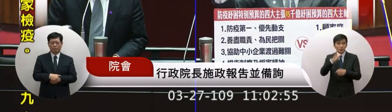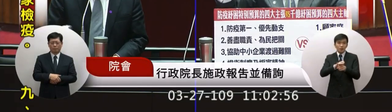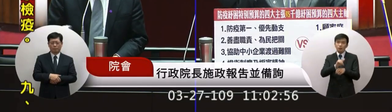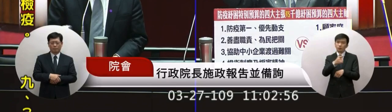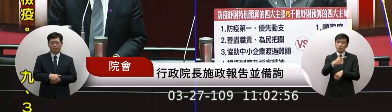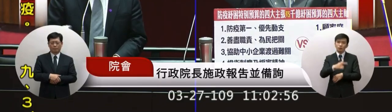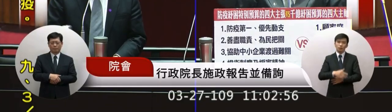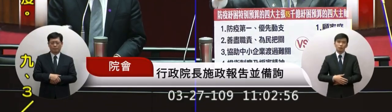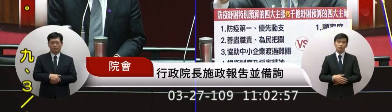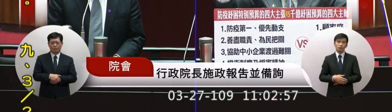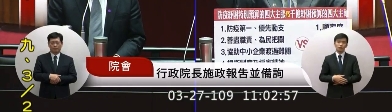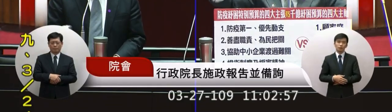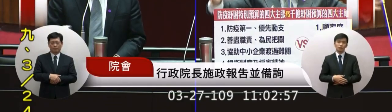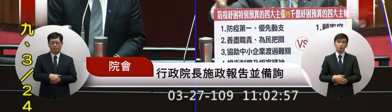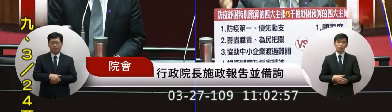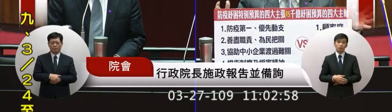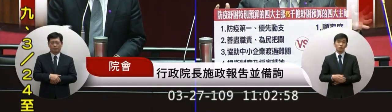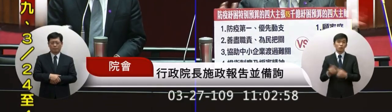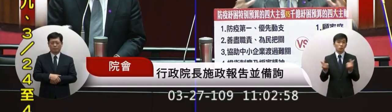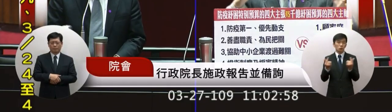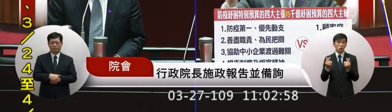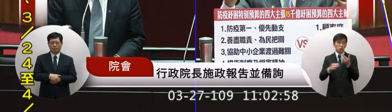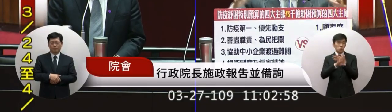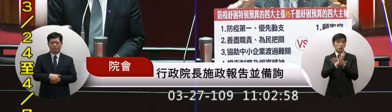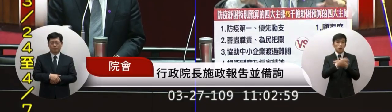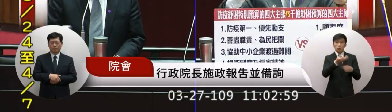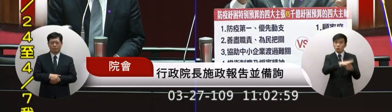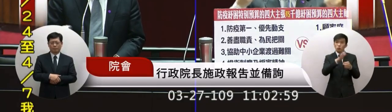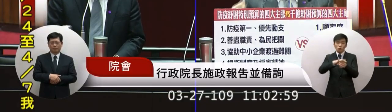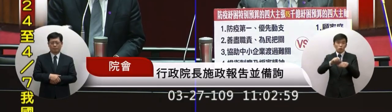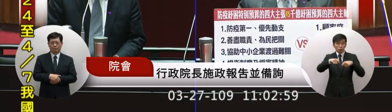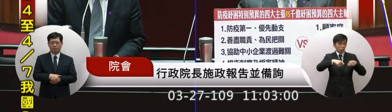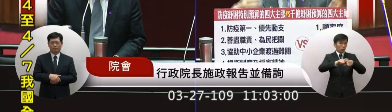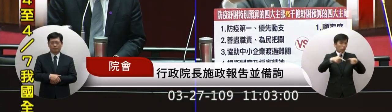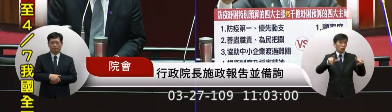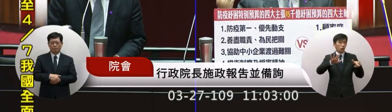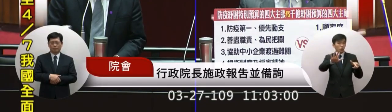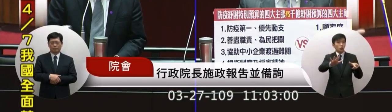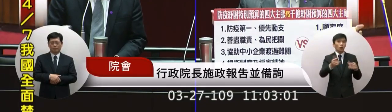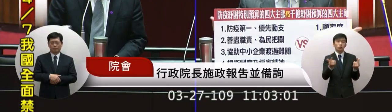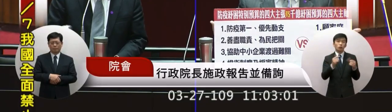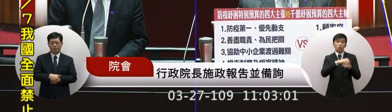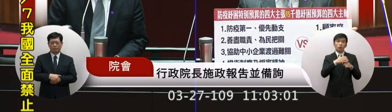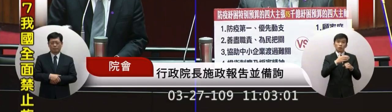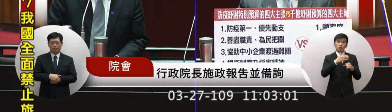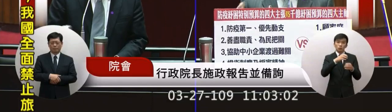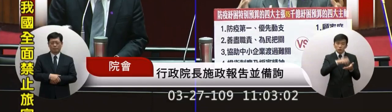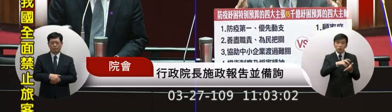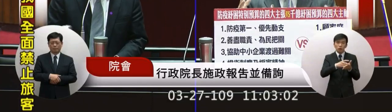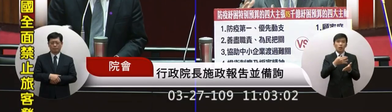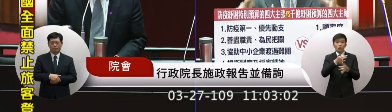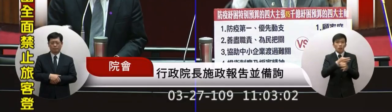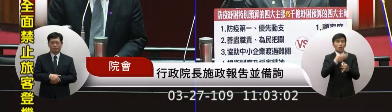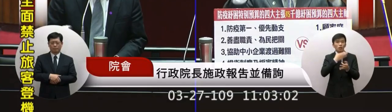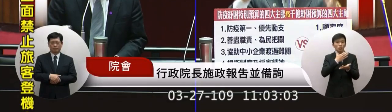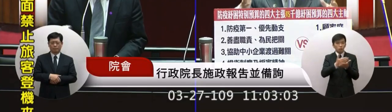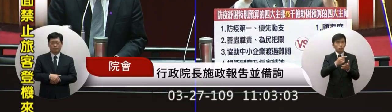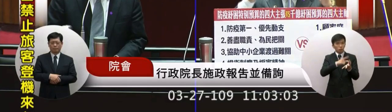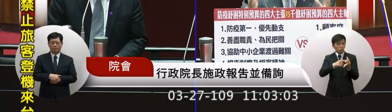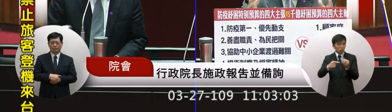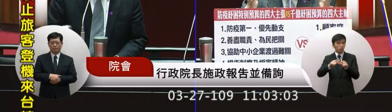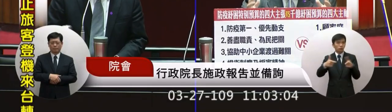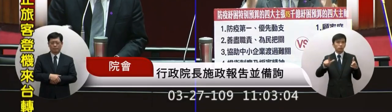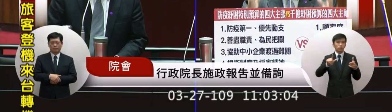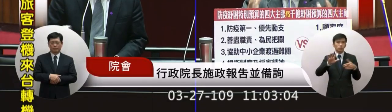所有的纾困，其实我们没有算在特别预算里面，那用补贴嘛，用纾困嘛，用保证嘛，对不？其实。我们